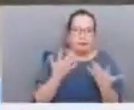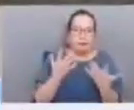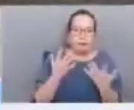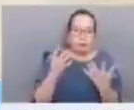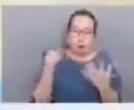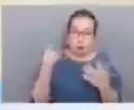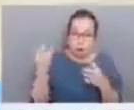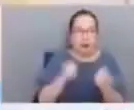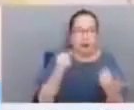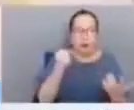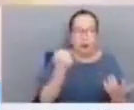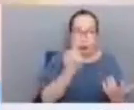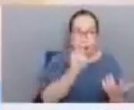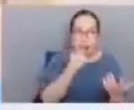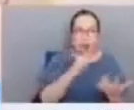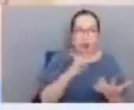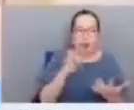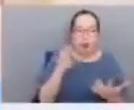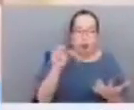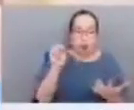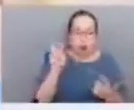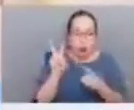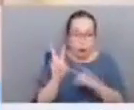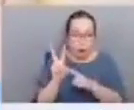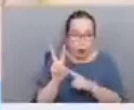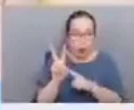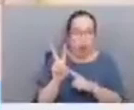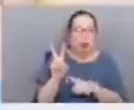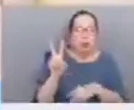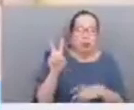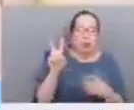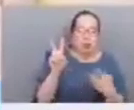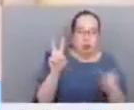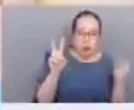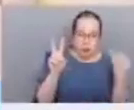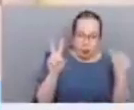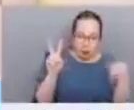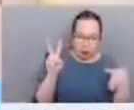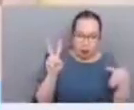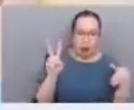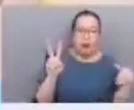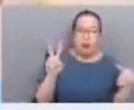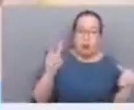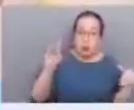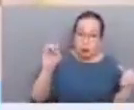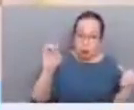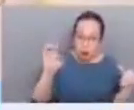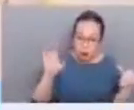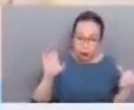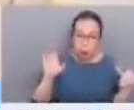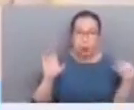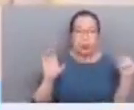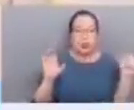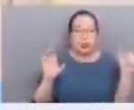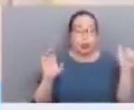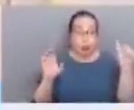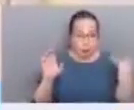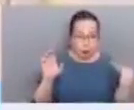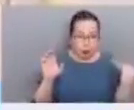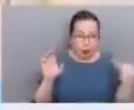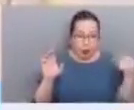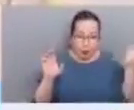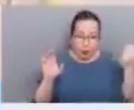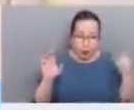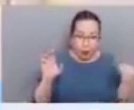loan. Yung sa crack. Meron din po nga programa ang GSIS na tinatawag na, naku, napakahalaga po nito, sir,